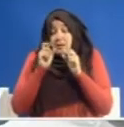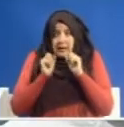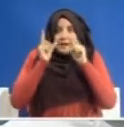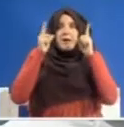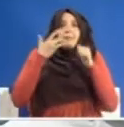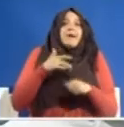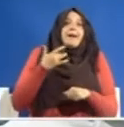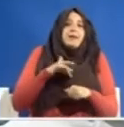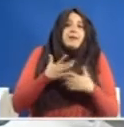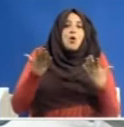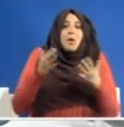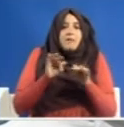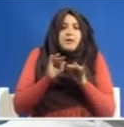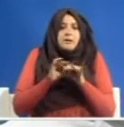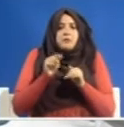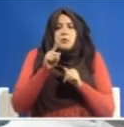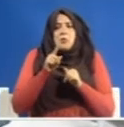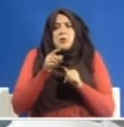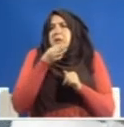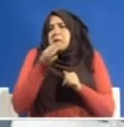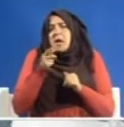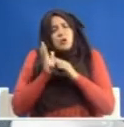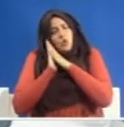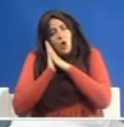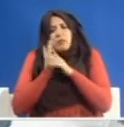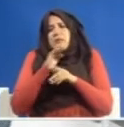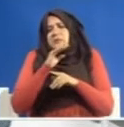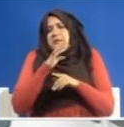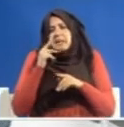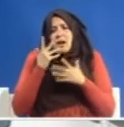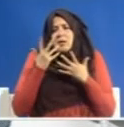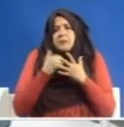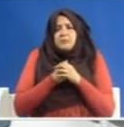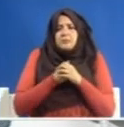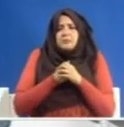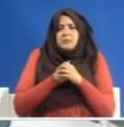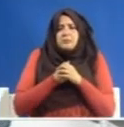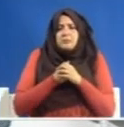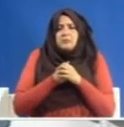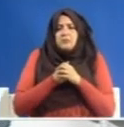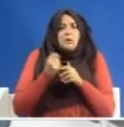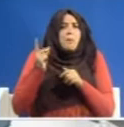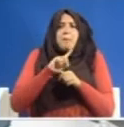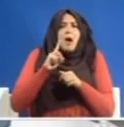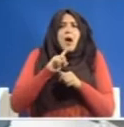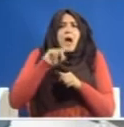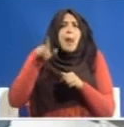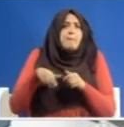نعم لا شيء عليه، هي نامت على جنابة. فالنوم على جنابة ليس بالأمر